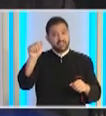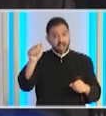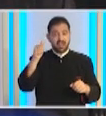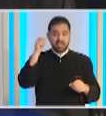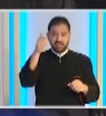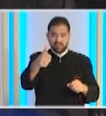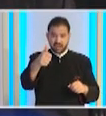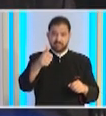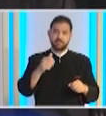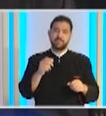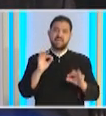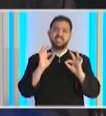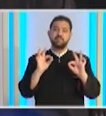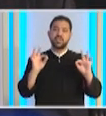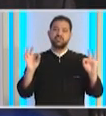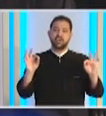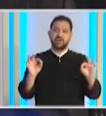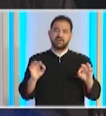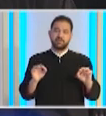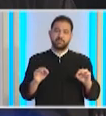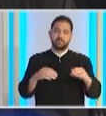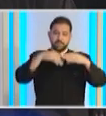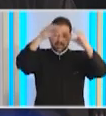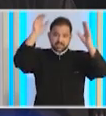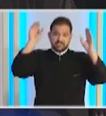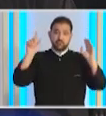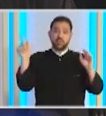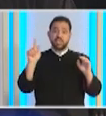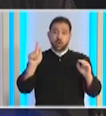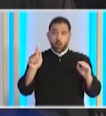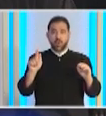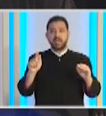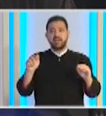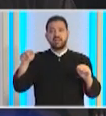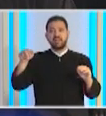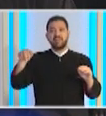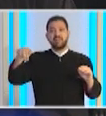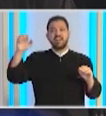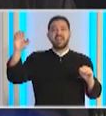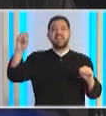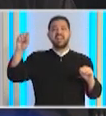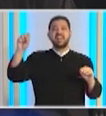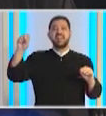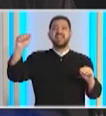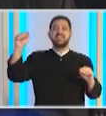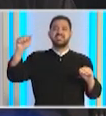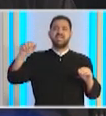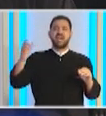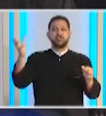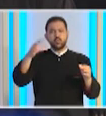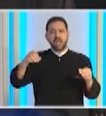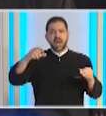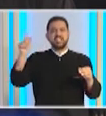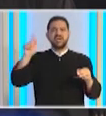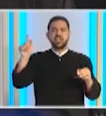Categoric, în special Grigore de Nisa, dar și Grigore de Nazian, vorbesc despre această